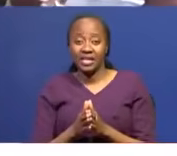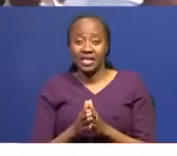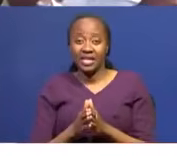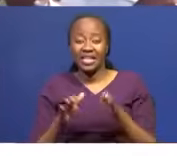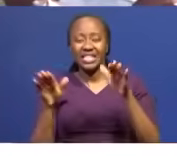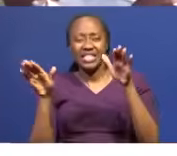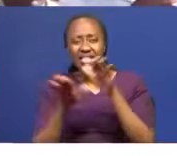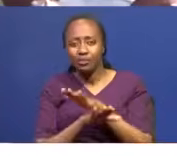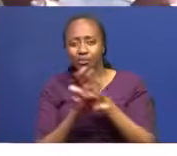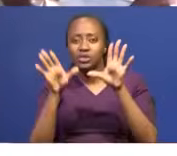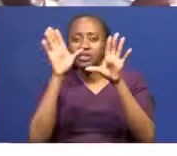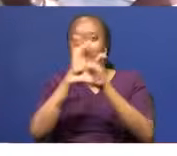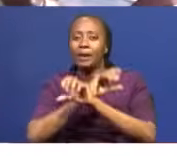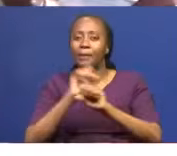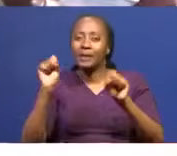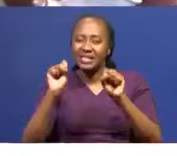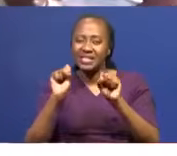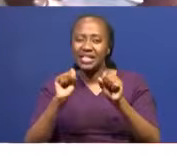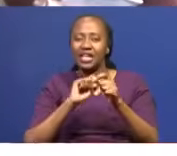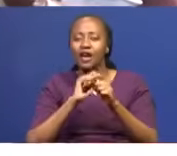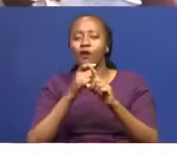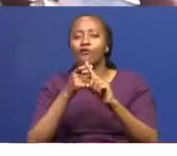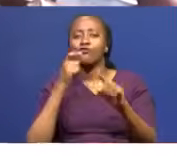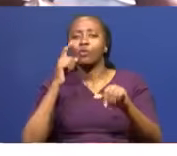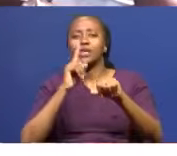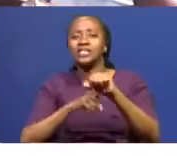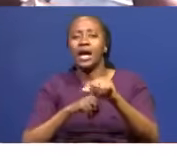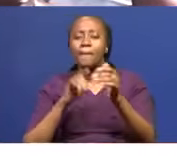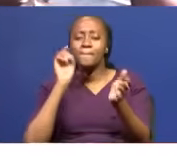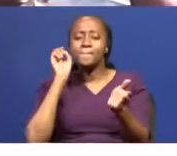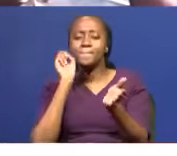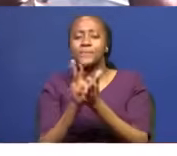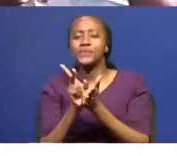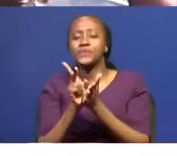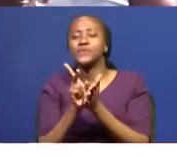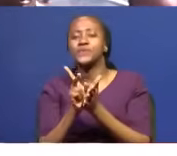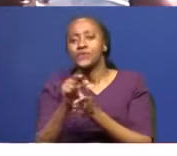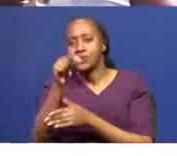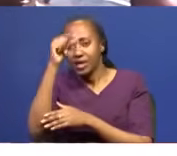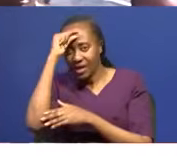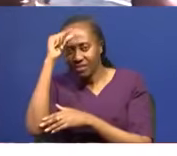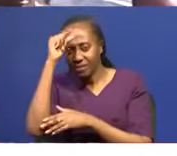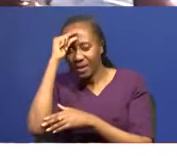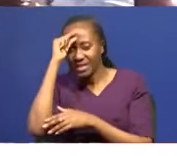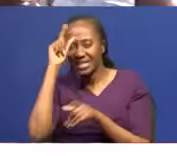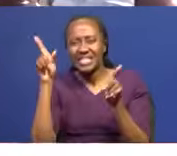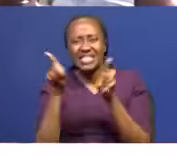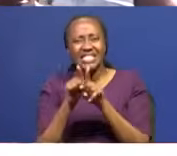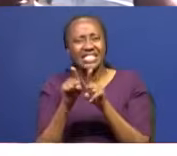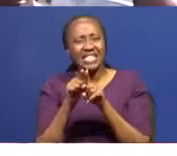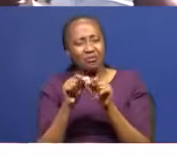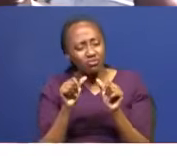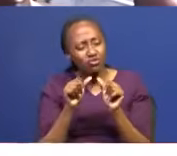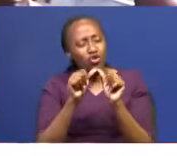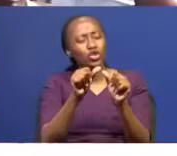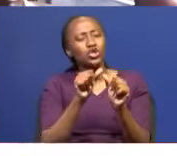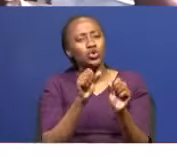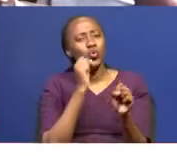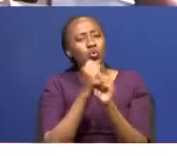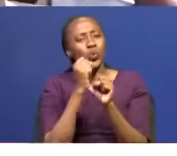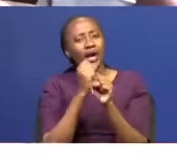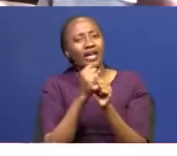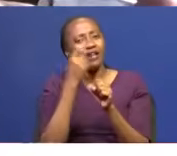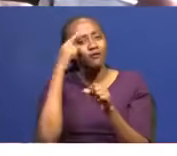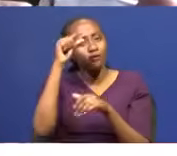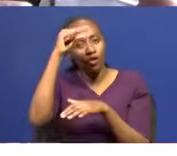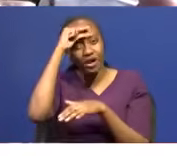Deputy President, tangu atoke kwa serikali, hata wakati amekuwa kwa serikali,